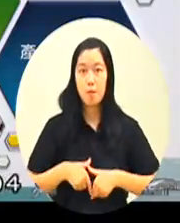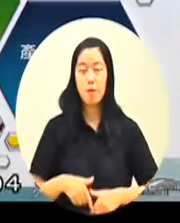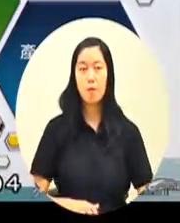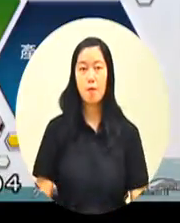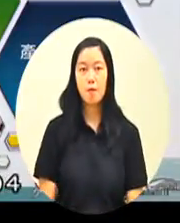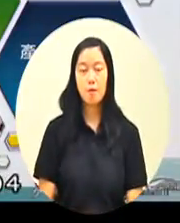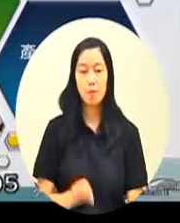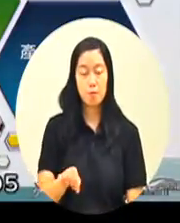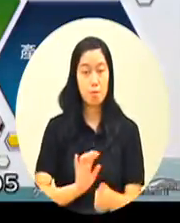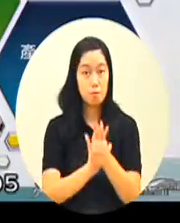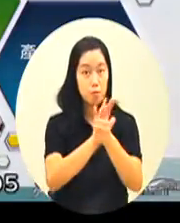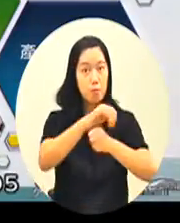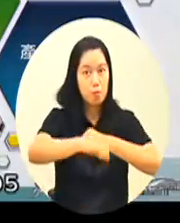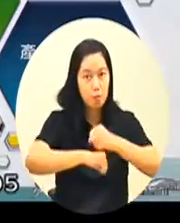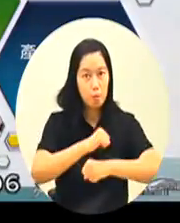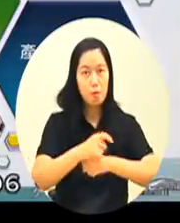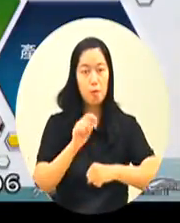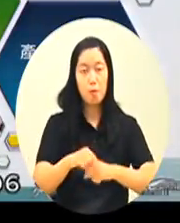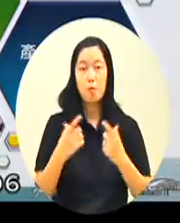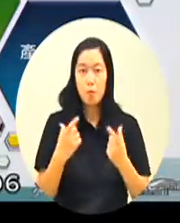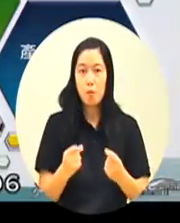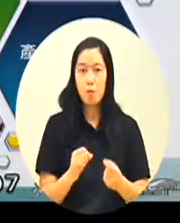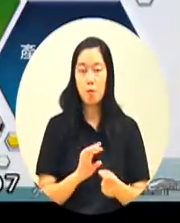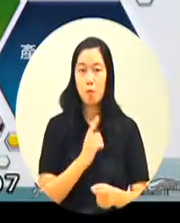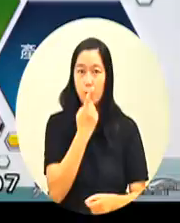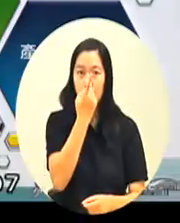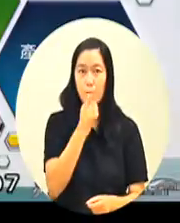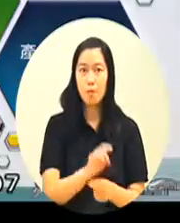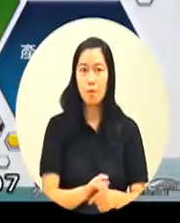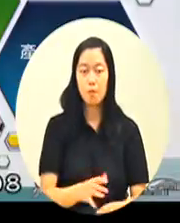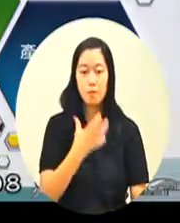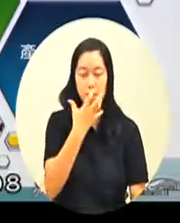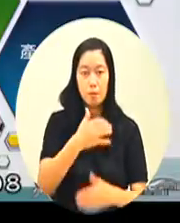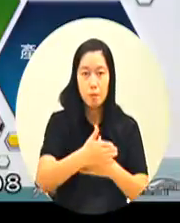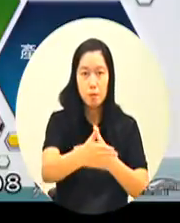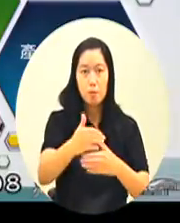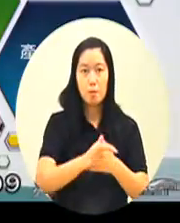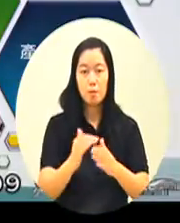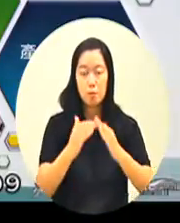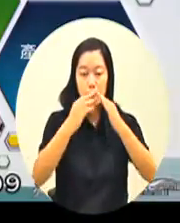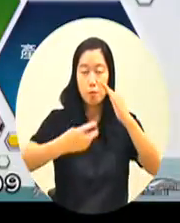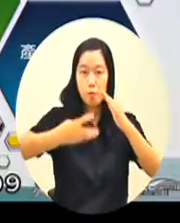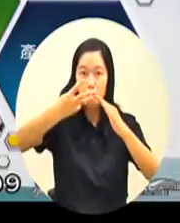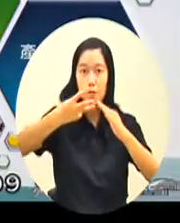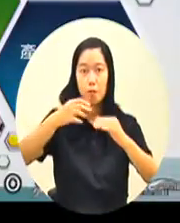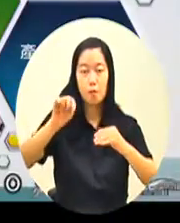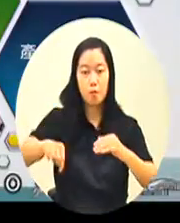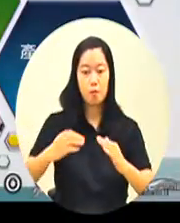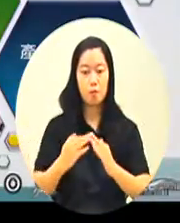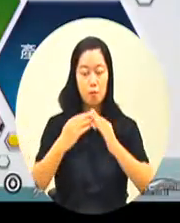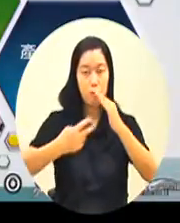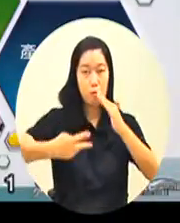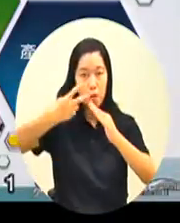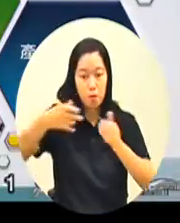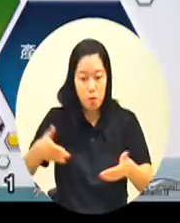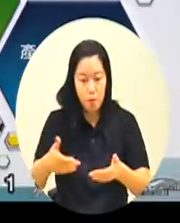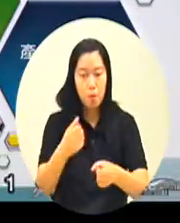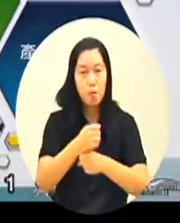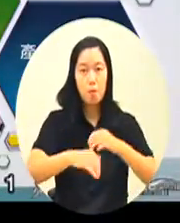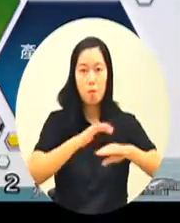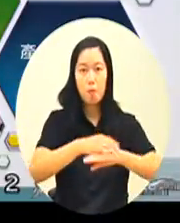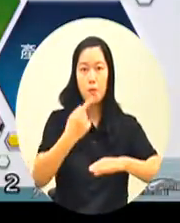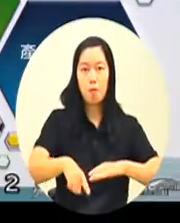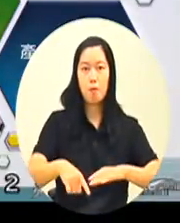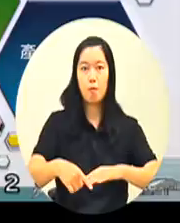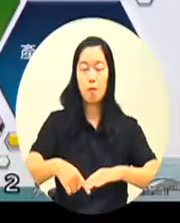部分的推动呢，我们原来只有盐城示范市场的三楼，那今年呢，盐城示范市场的二楼整修完毕以后，也开始陆续